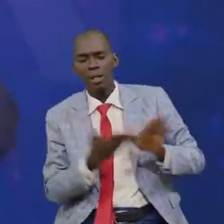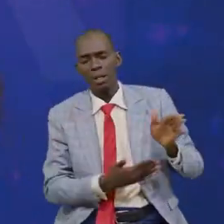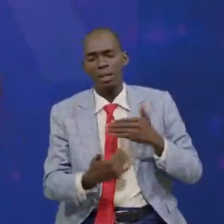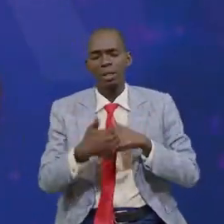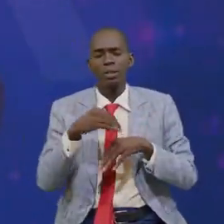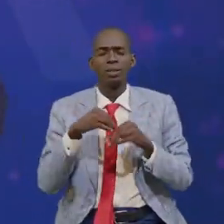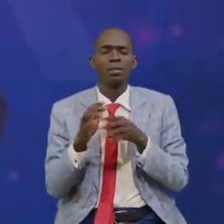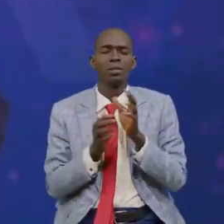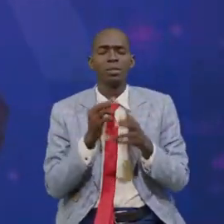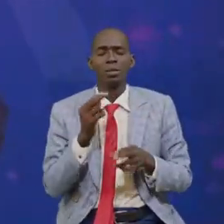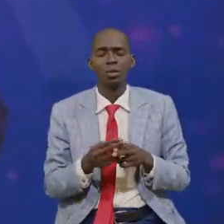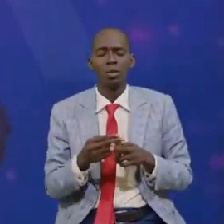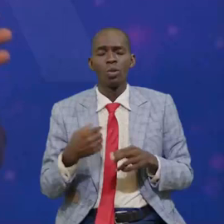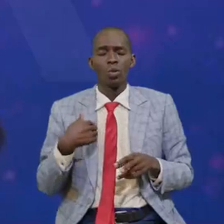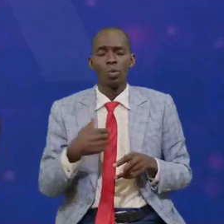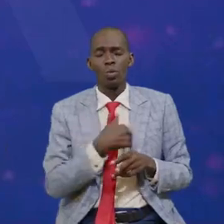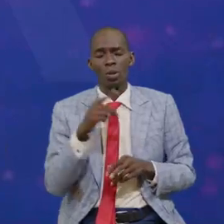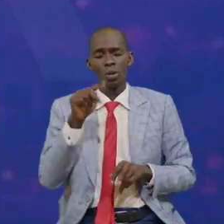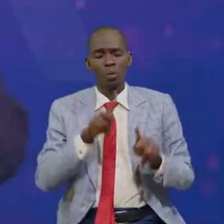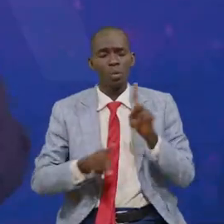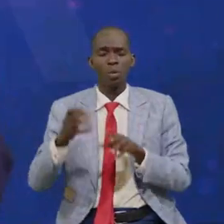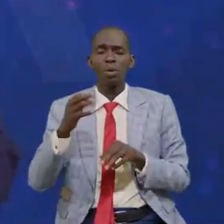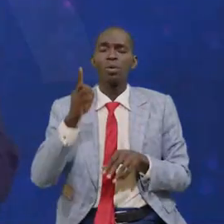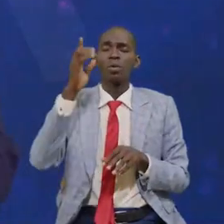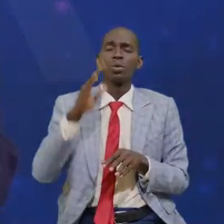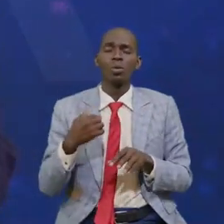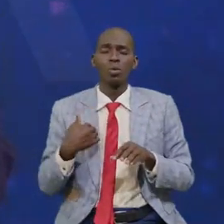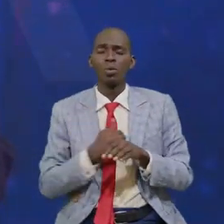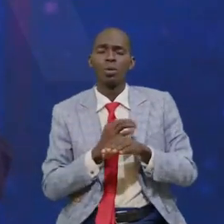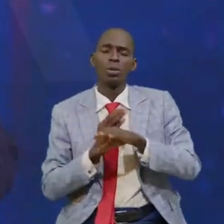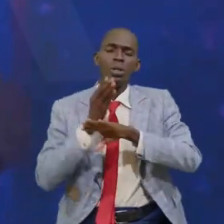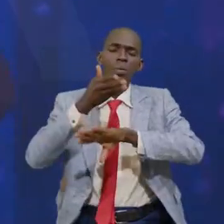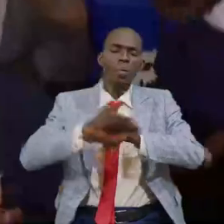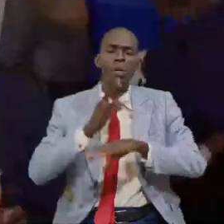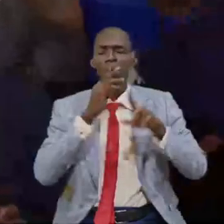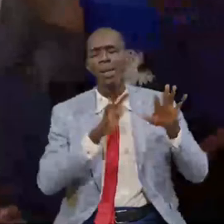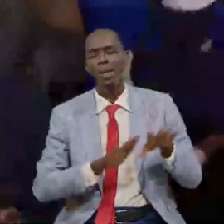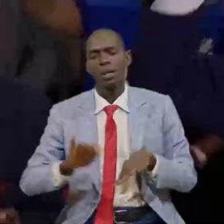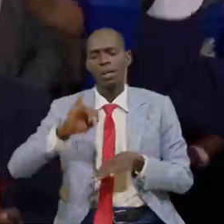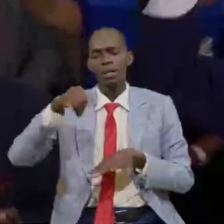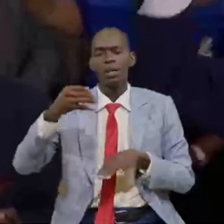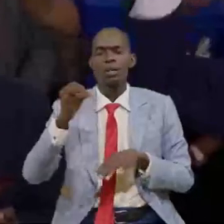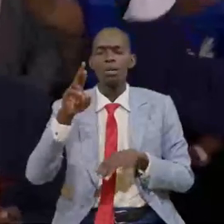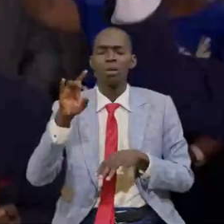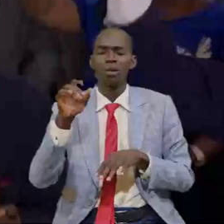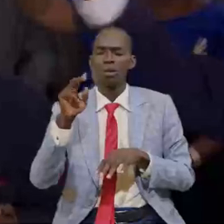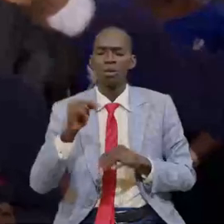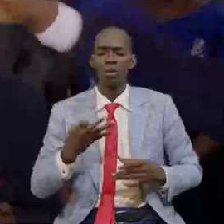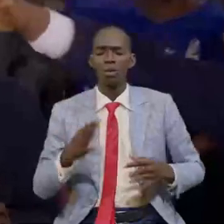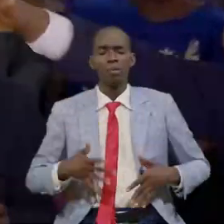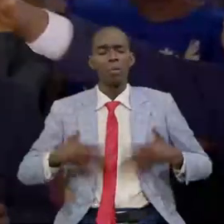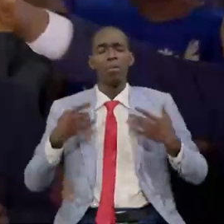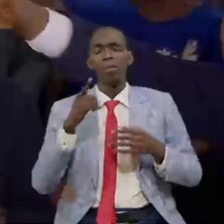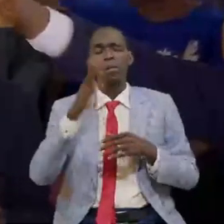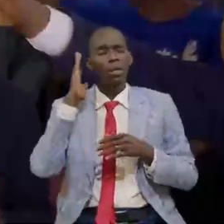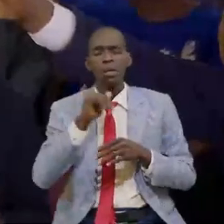derrière. Nous, le peuple de Dieu, nous allons traverser le Jourdain. Tu